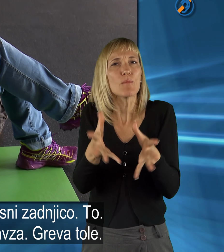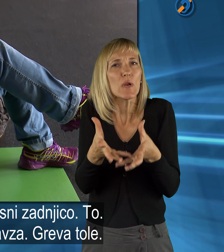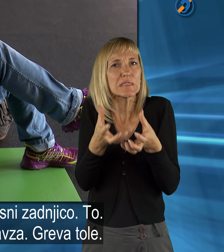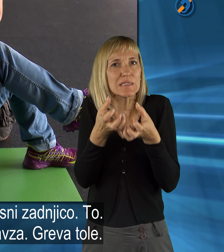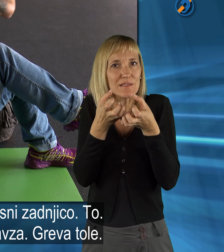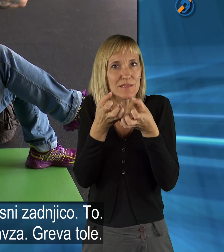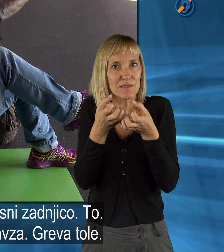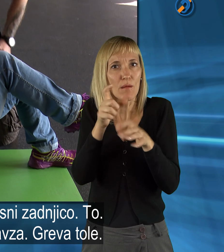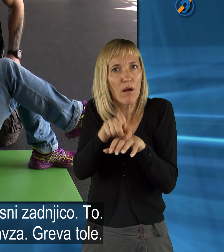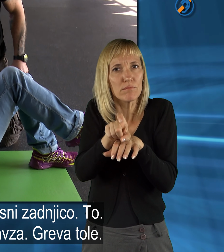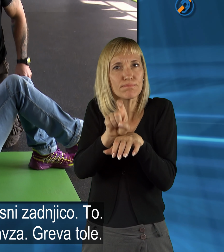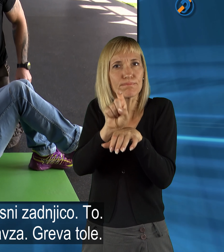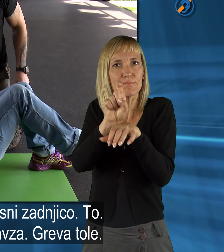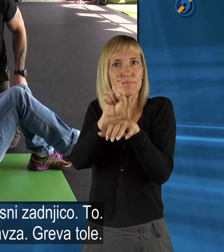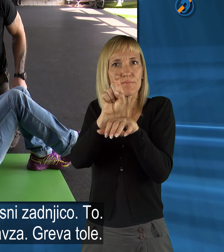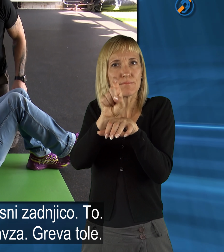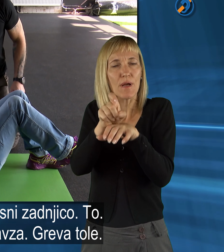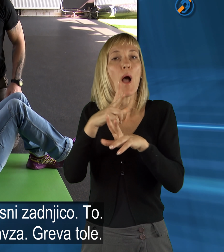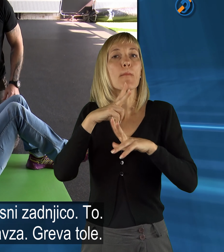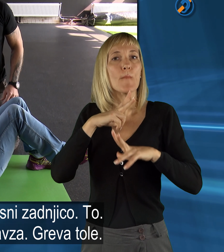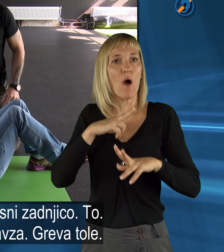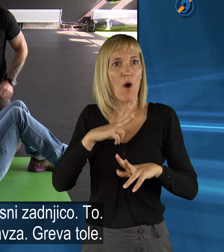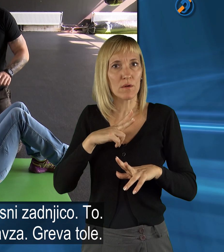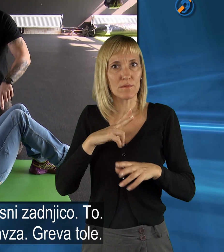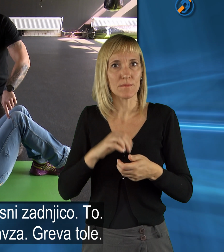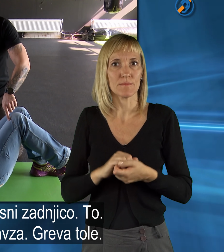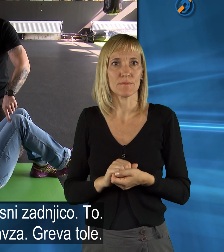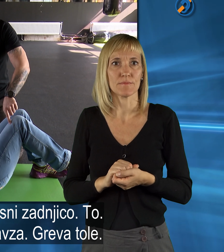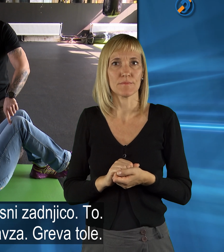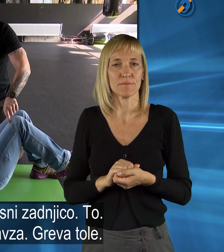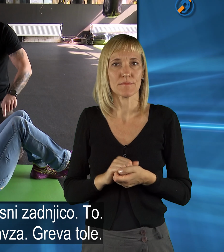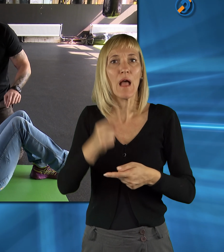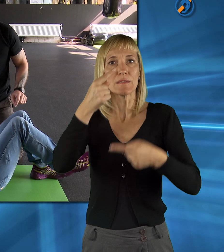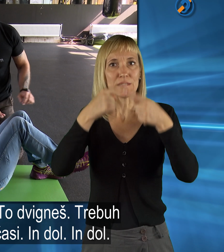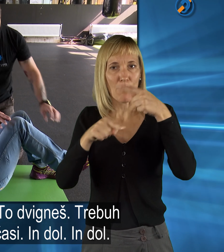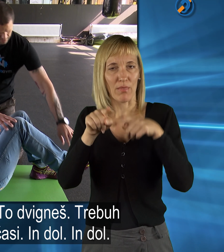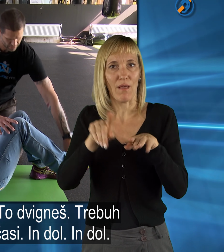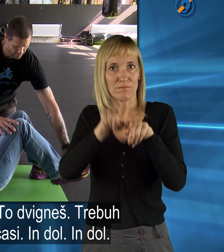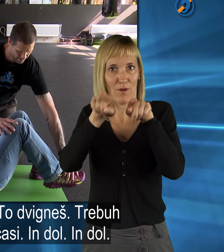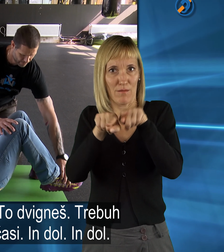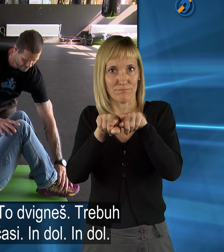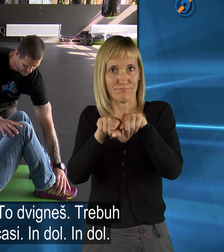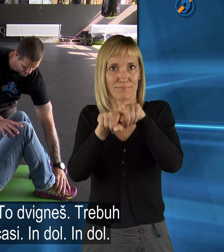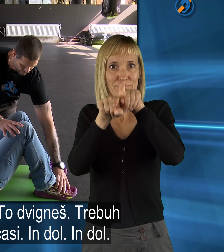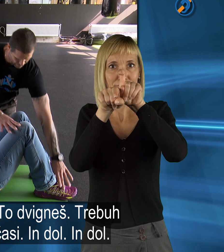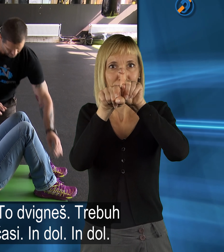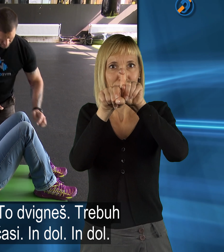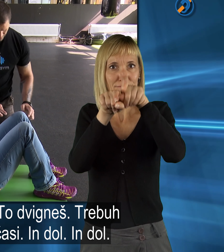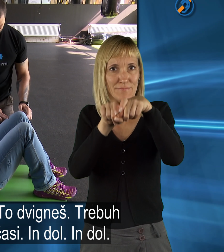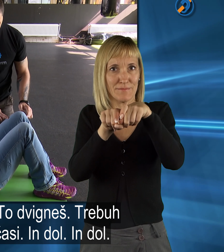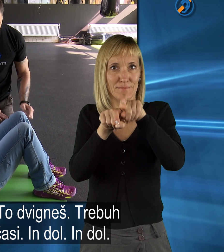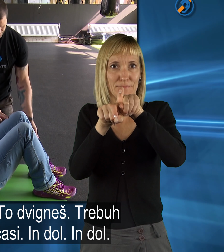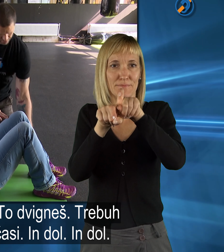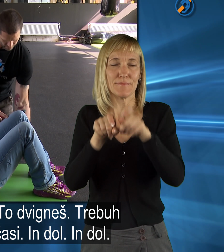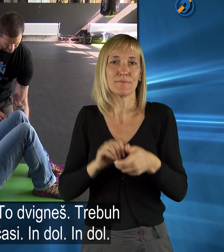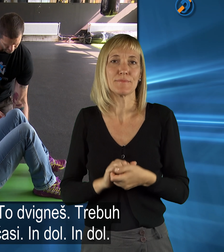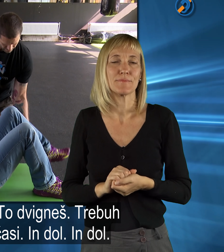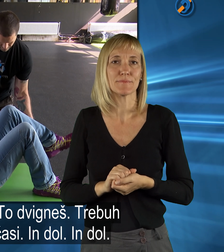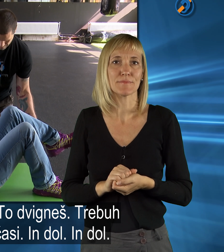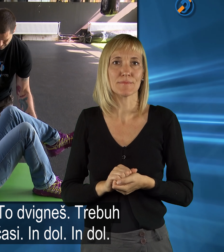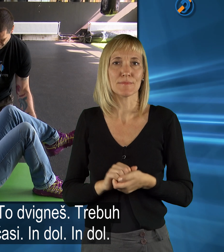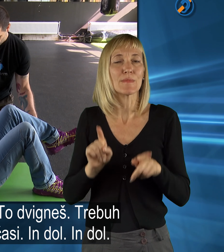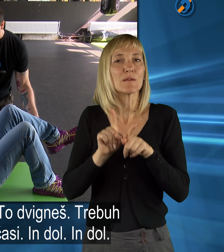zadnjica, stisneš to, počas dol. Ok, pauza, greva tole. Zameneš, to je dol. to dvigneš,